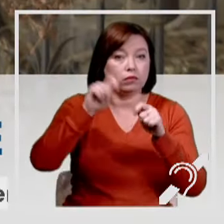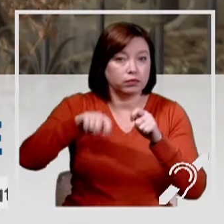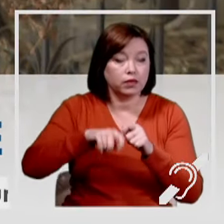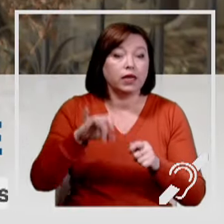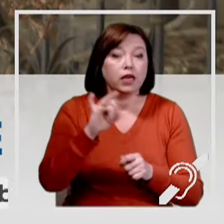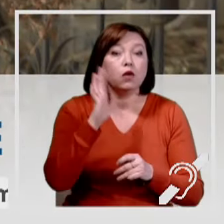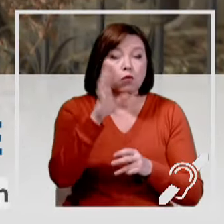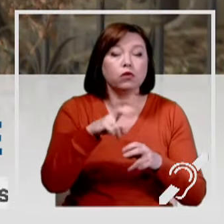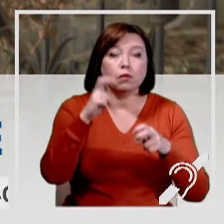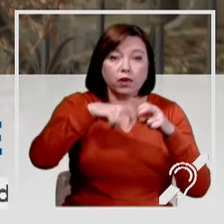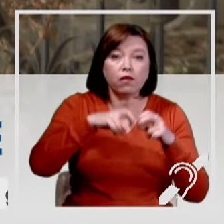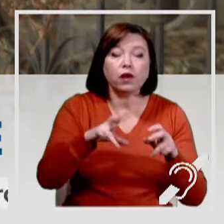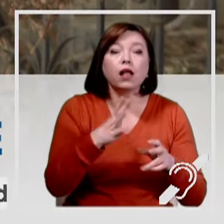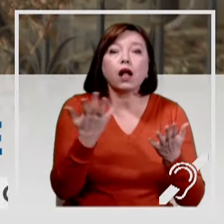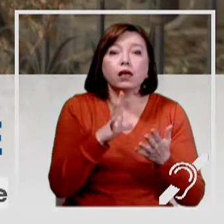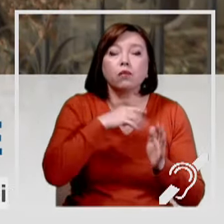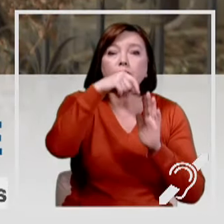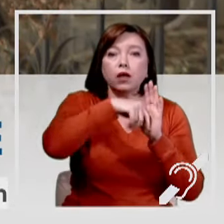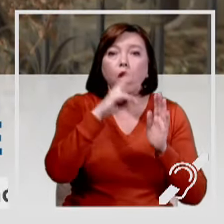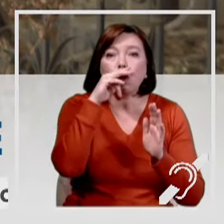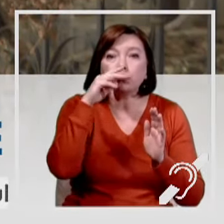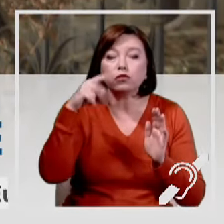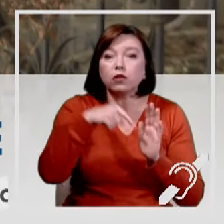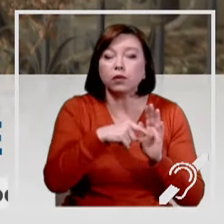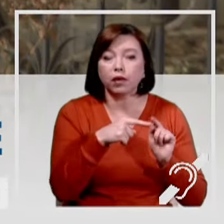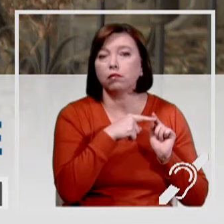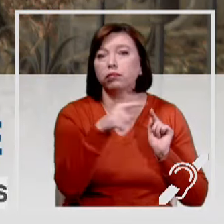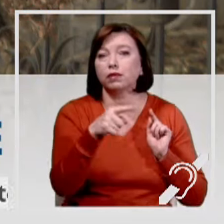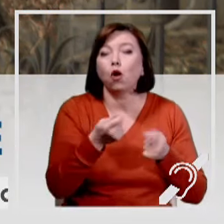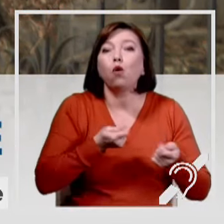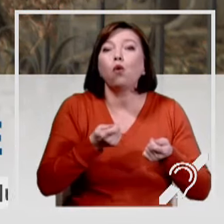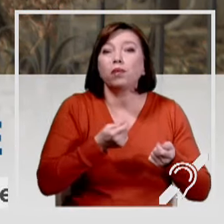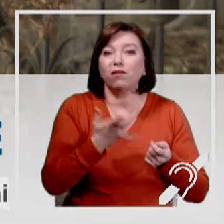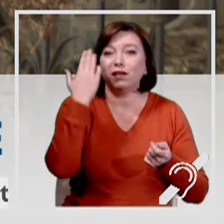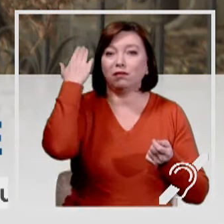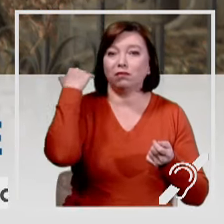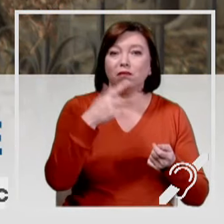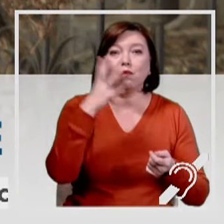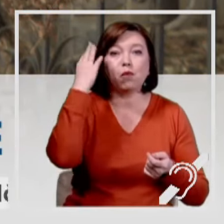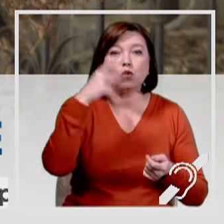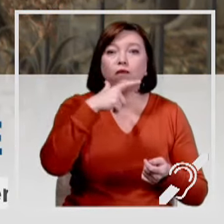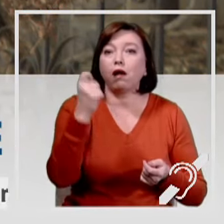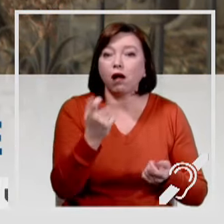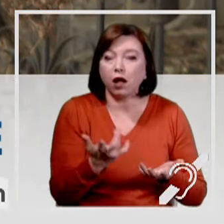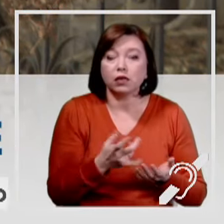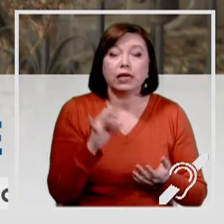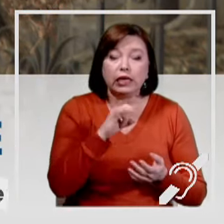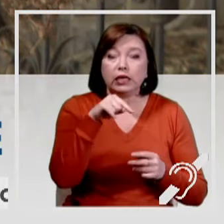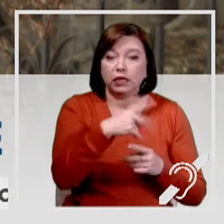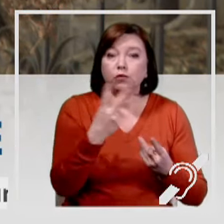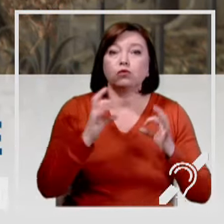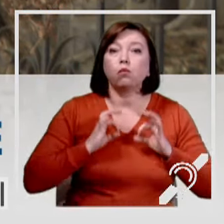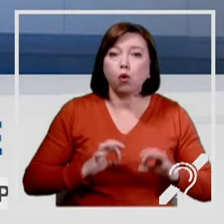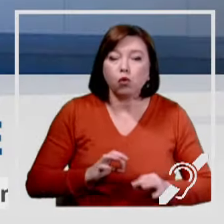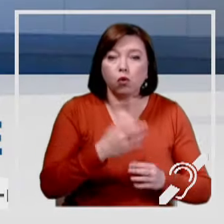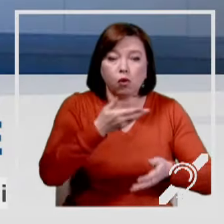investigare a celor fraude care au fost comise de-a lungul anilor de conducerile precedente la Moldova Gaz, și aici au de lucru procurorii